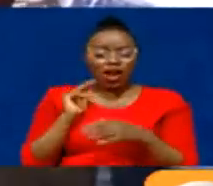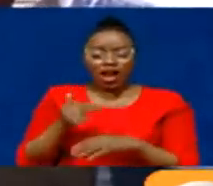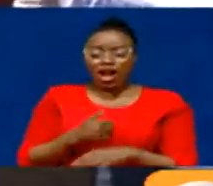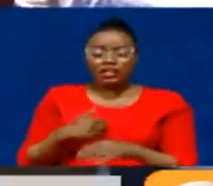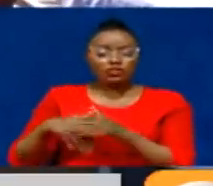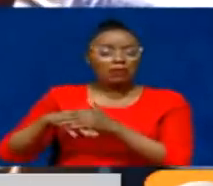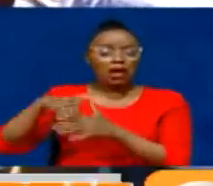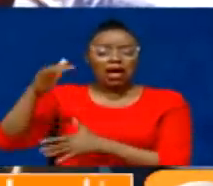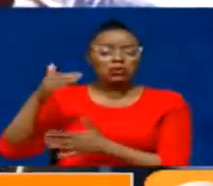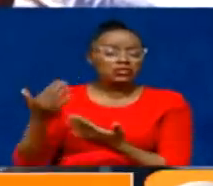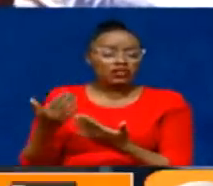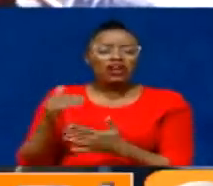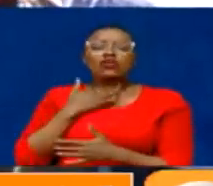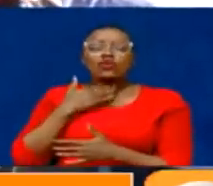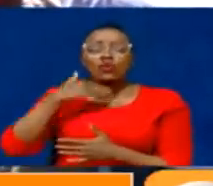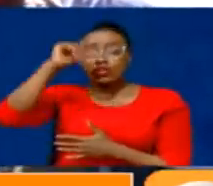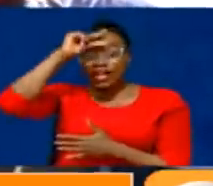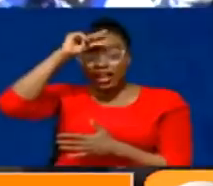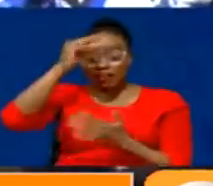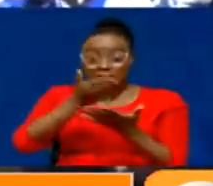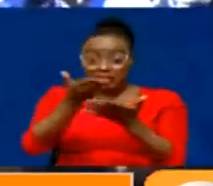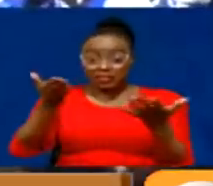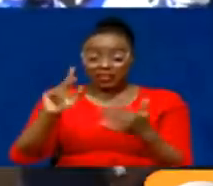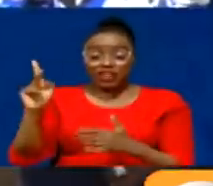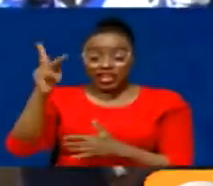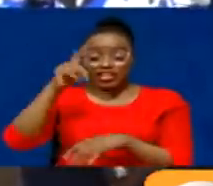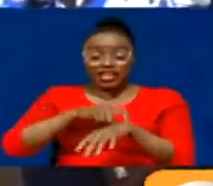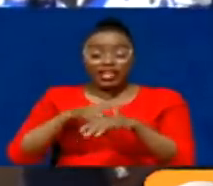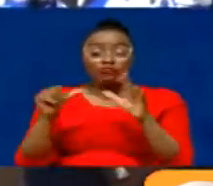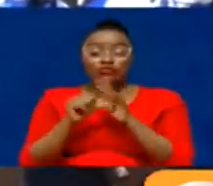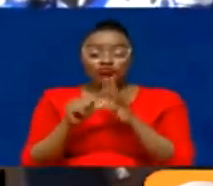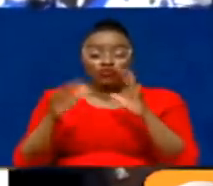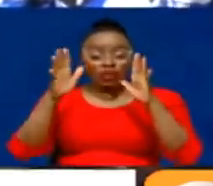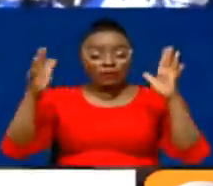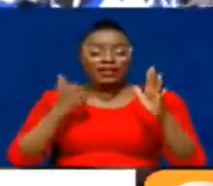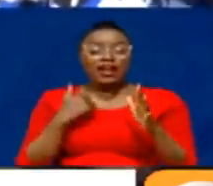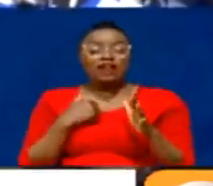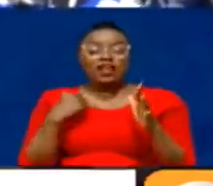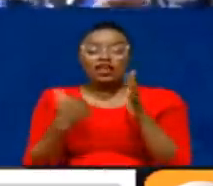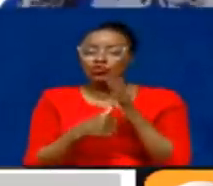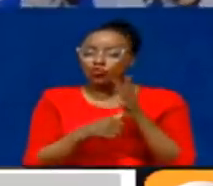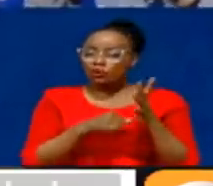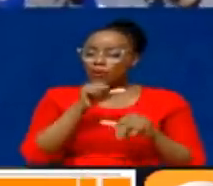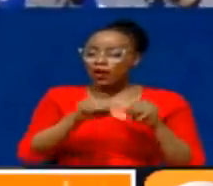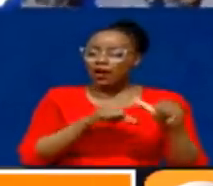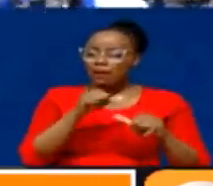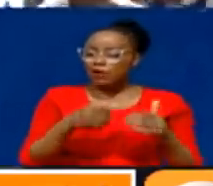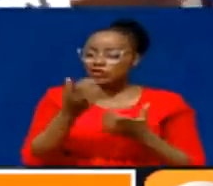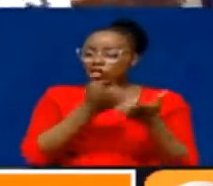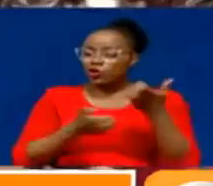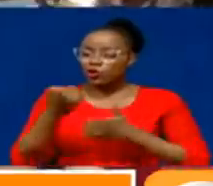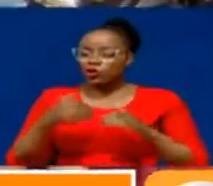nje? Munataka serikali? Kenya ikiwa na shida kabisa, shida za uchumi, shida